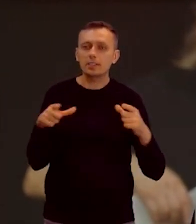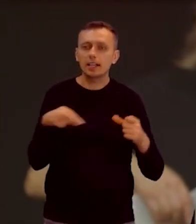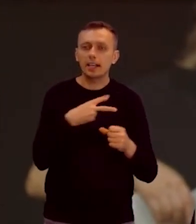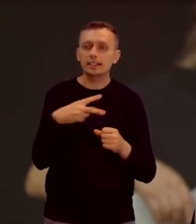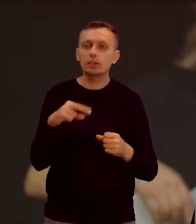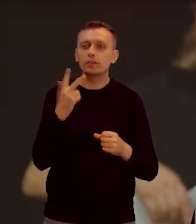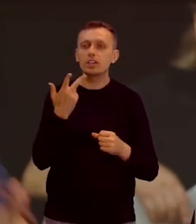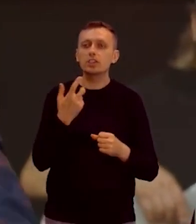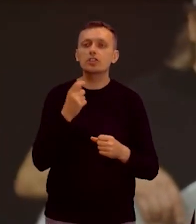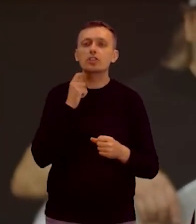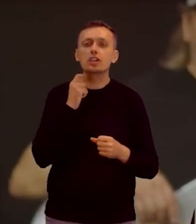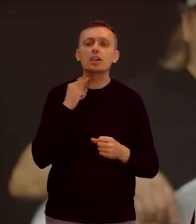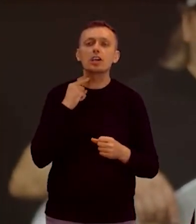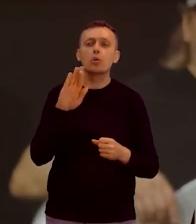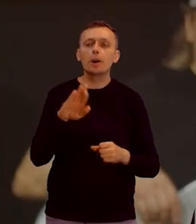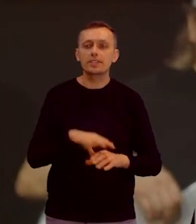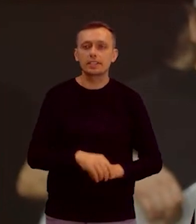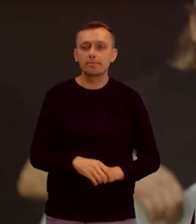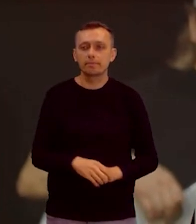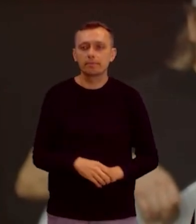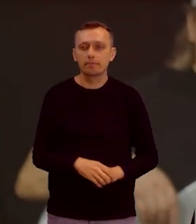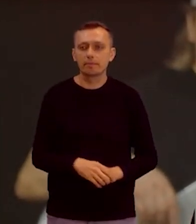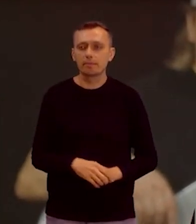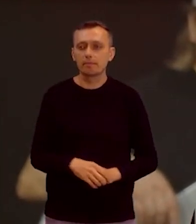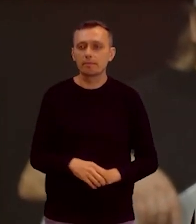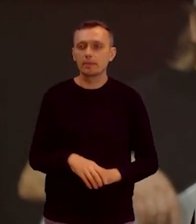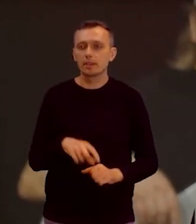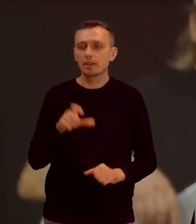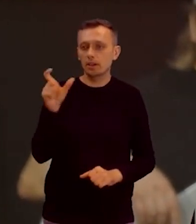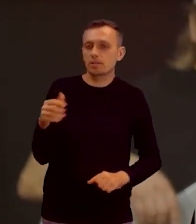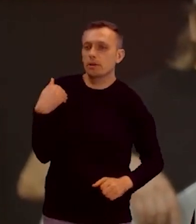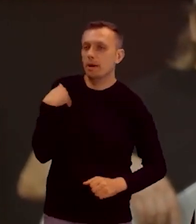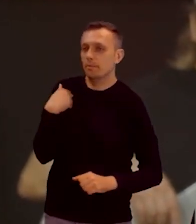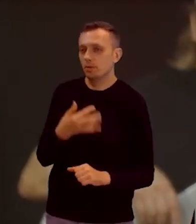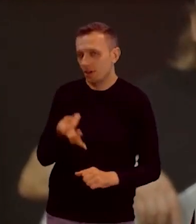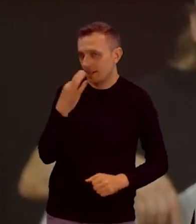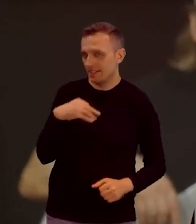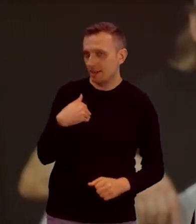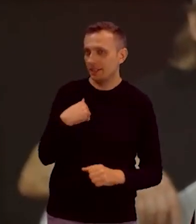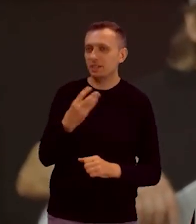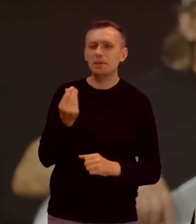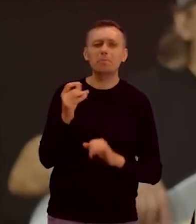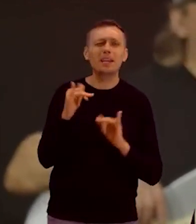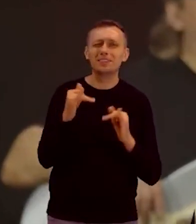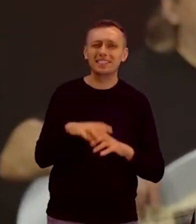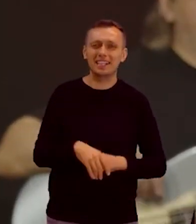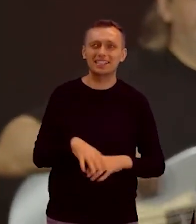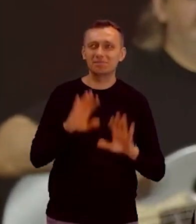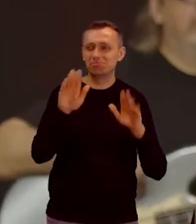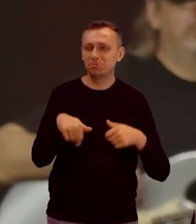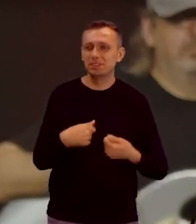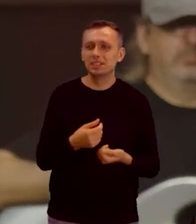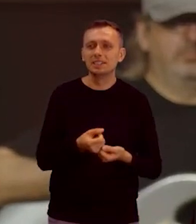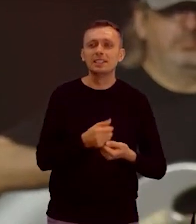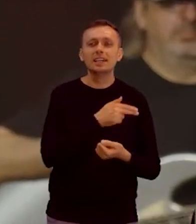I słuchajcie, ktoś mnie zapytał, a jakie pieniądze z tego będziecie mieli? Tu nie chodzi o pieniądze. Tu chodzi